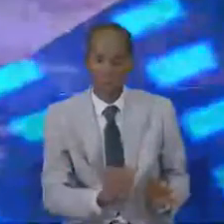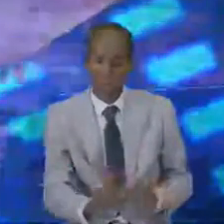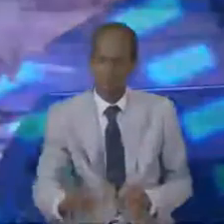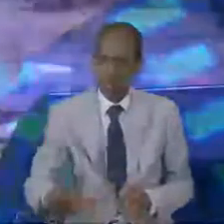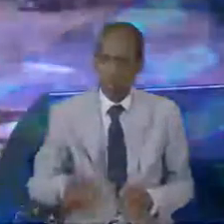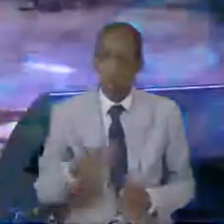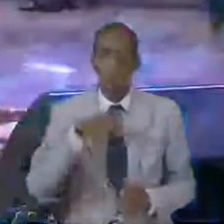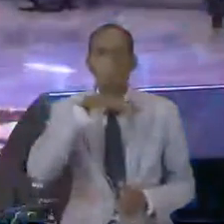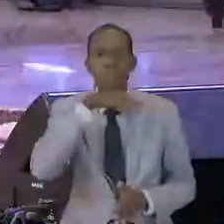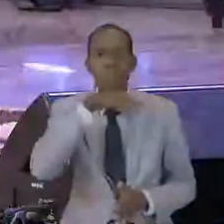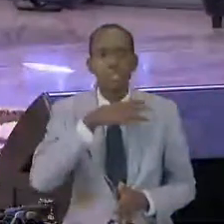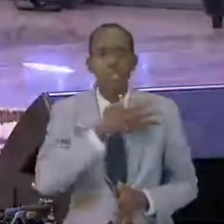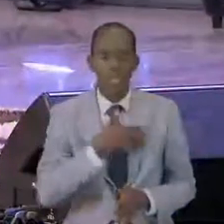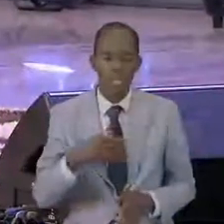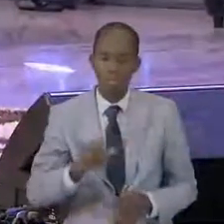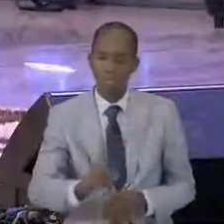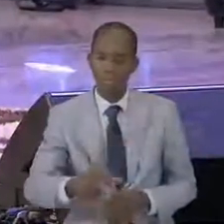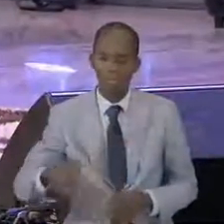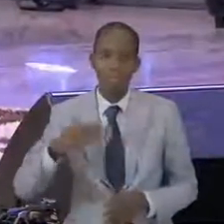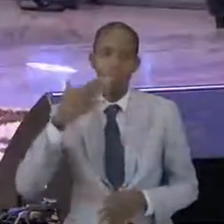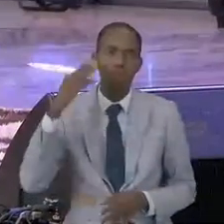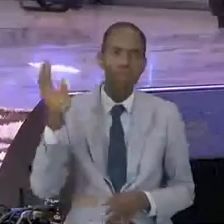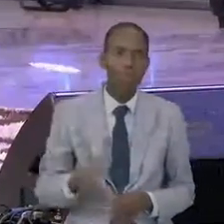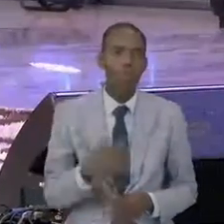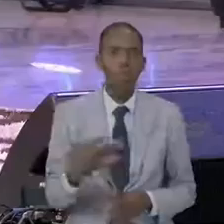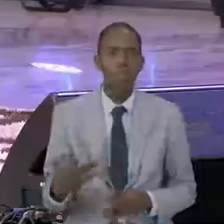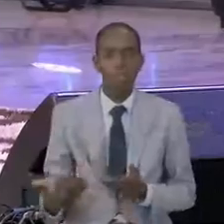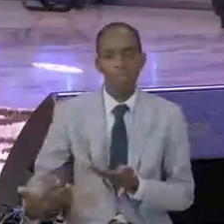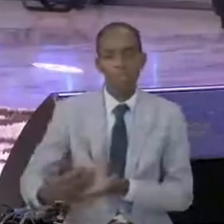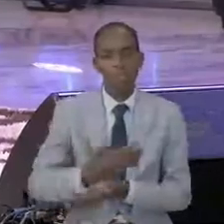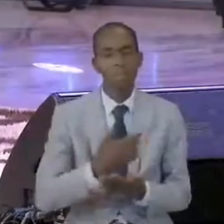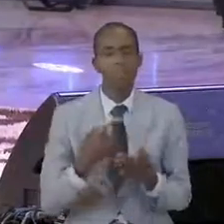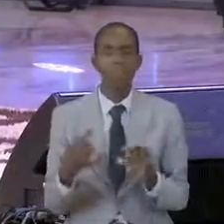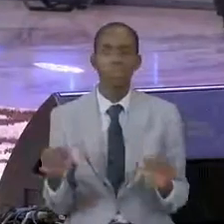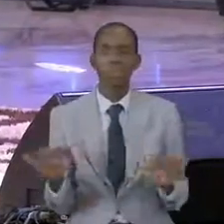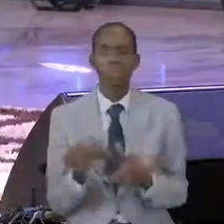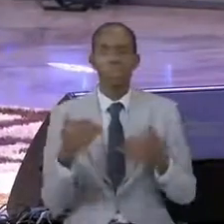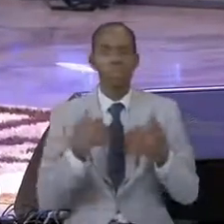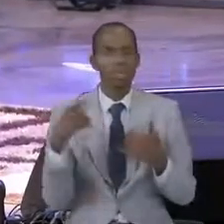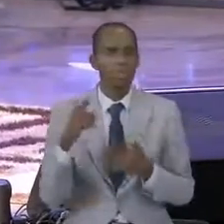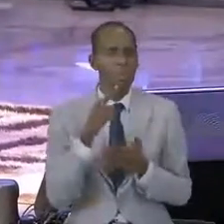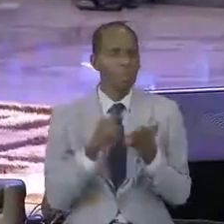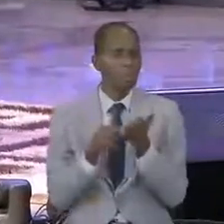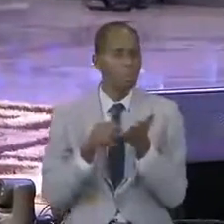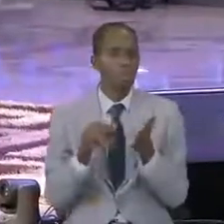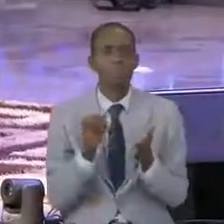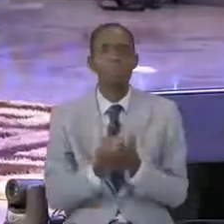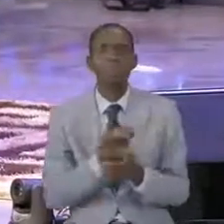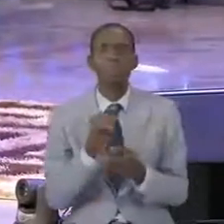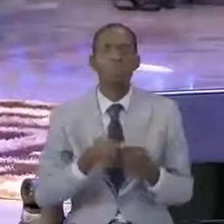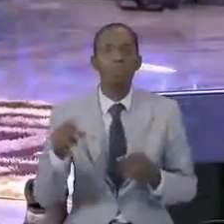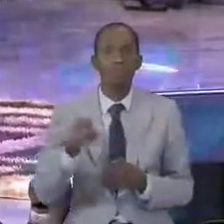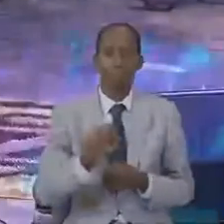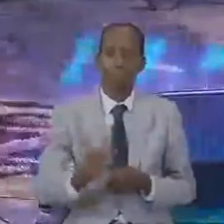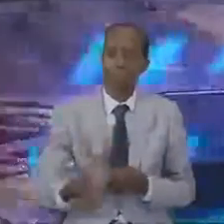pour moi je l'ai vu ce qui la boule iniquité et qui sème le justice à moissonne